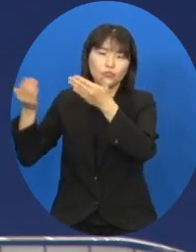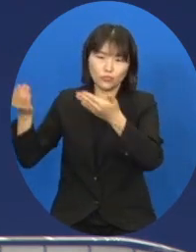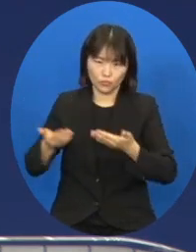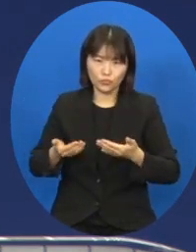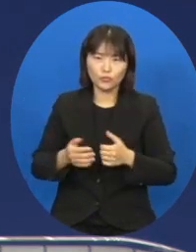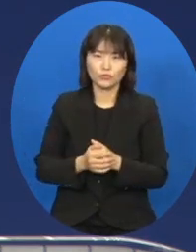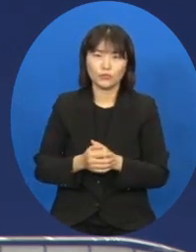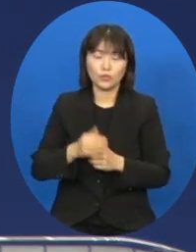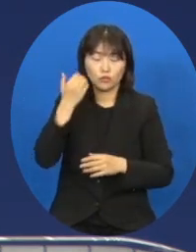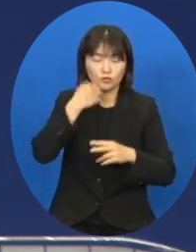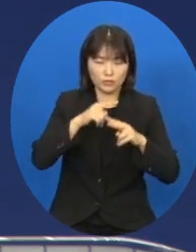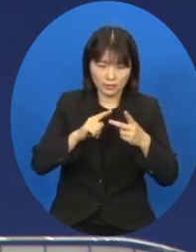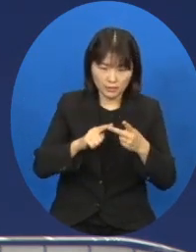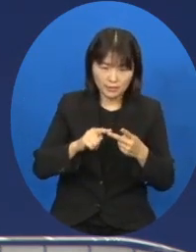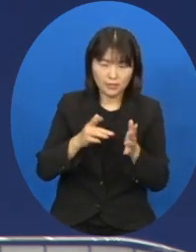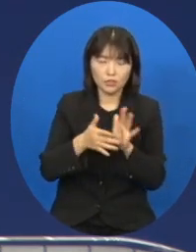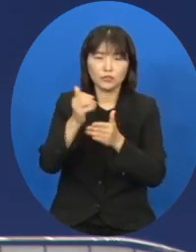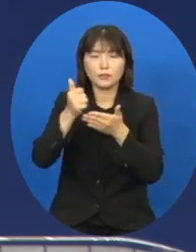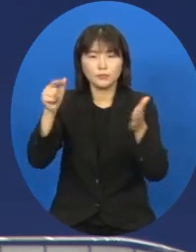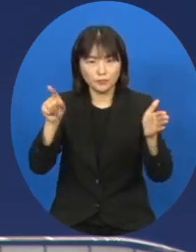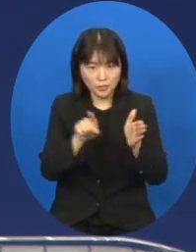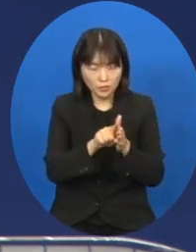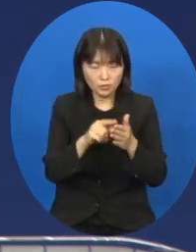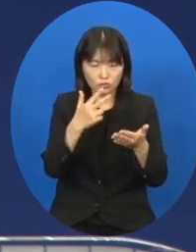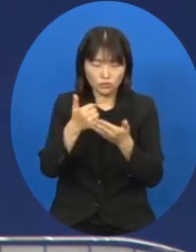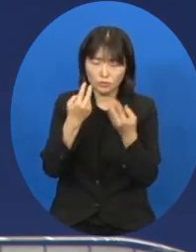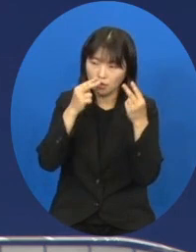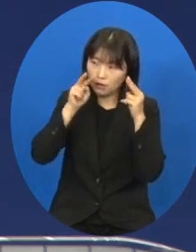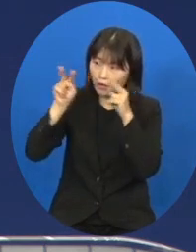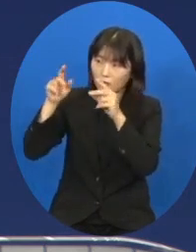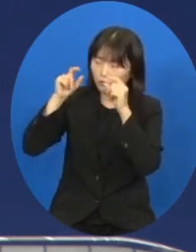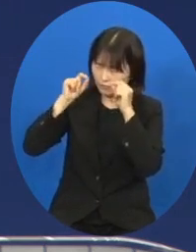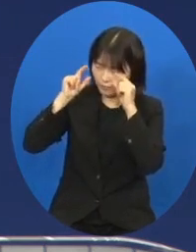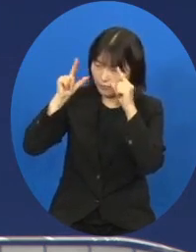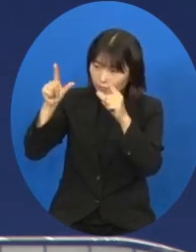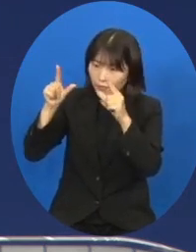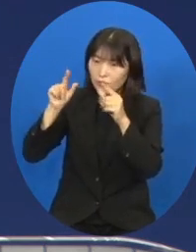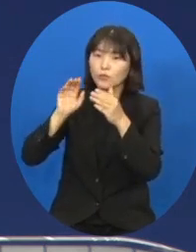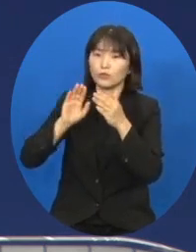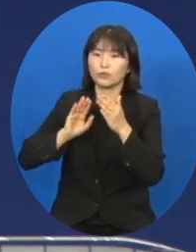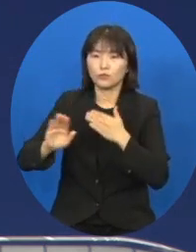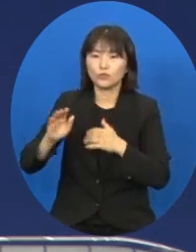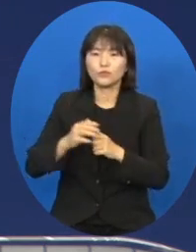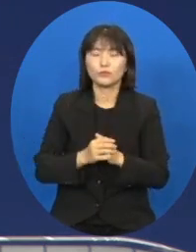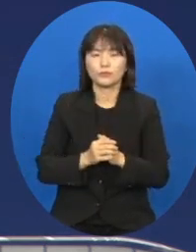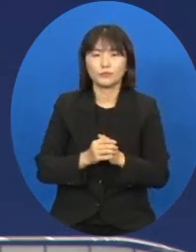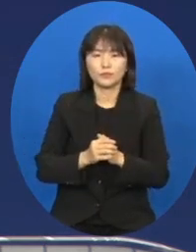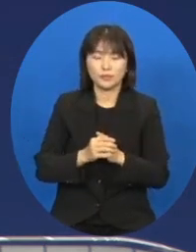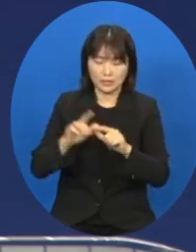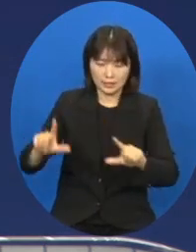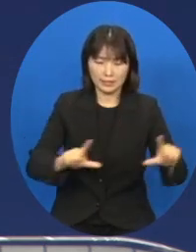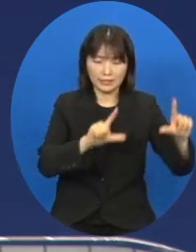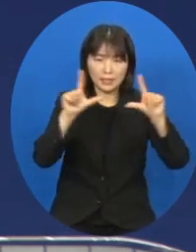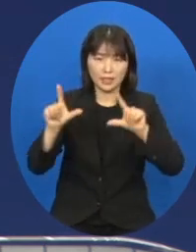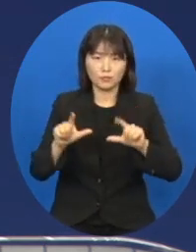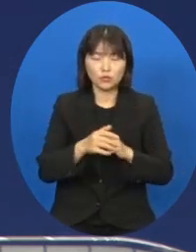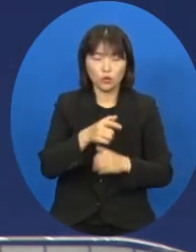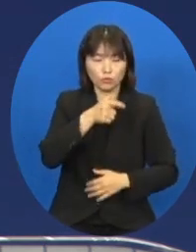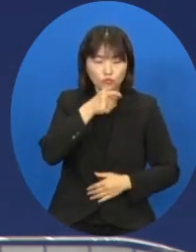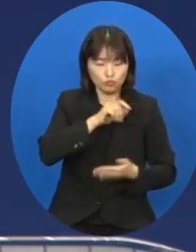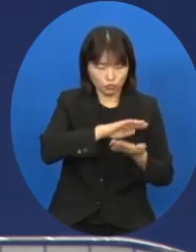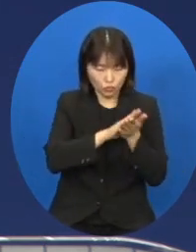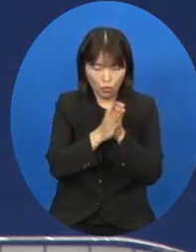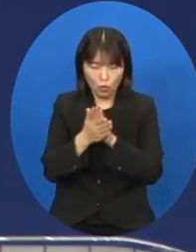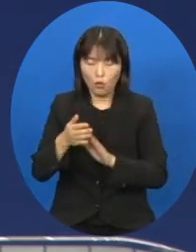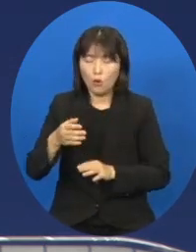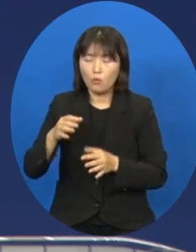누구든지 예수님을 믿고 주님을 바라보는 눈이 열리고 나면 그의 삶은 물이 포도주가